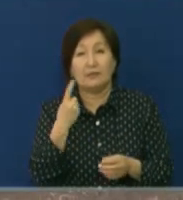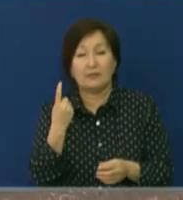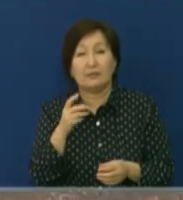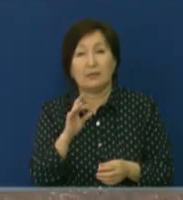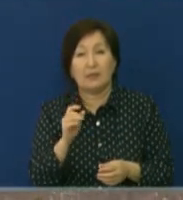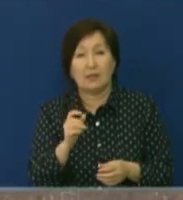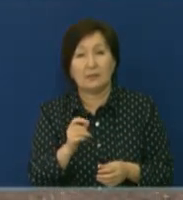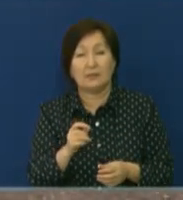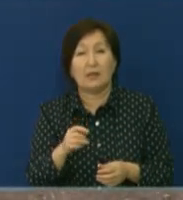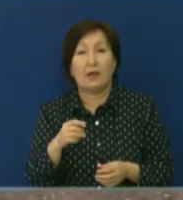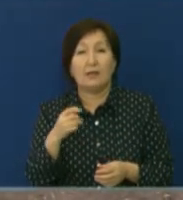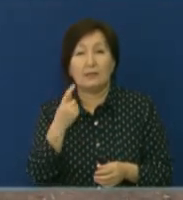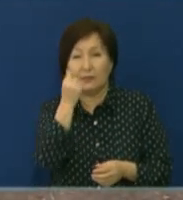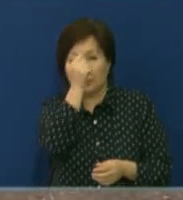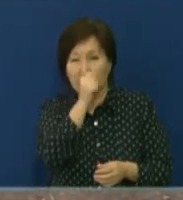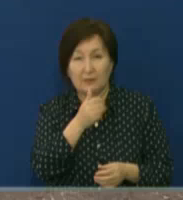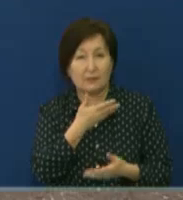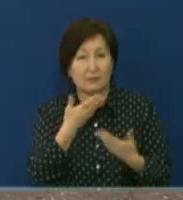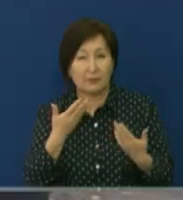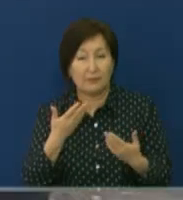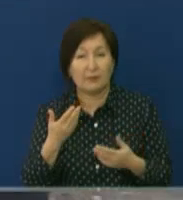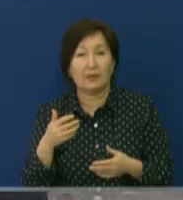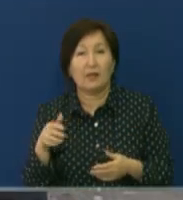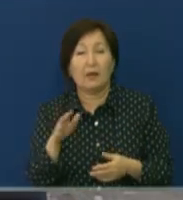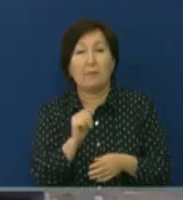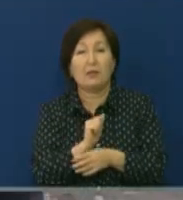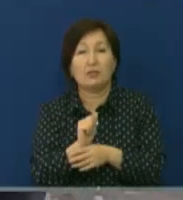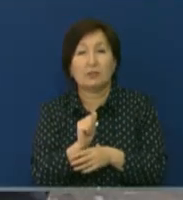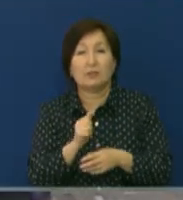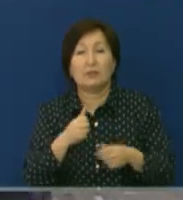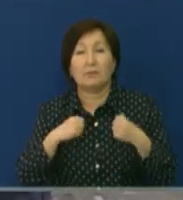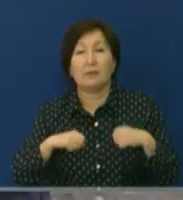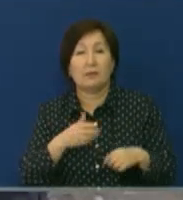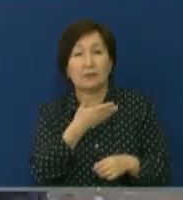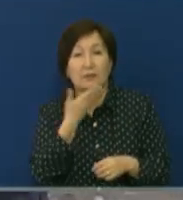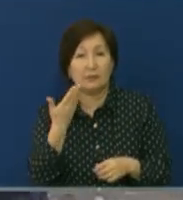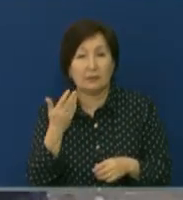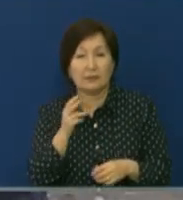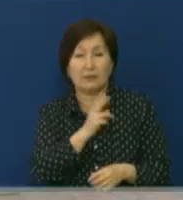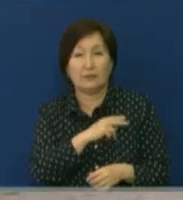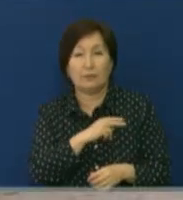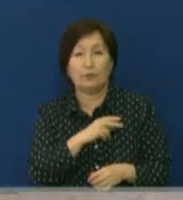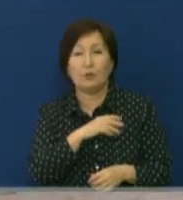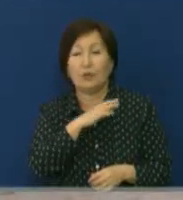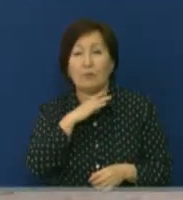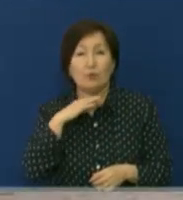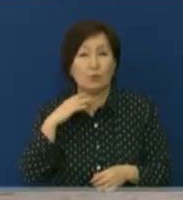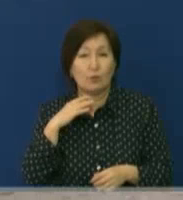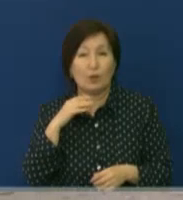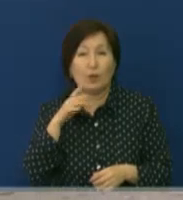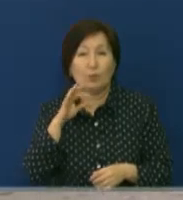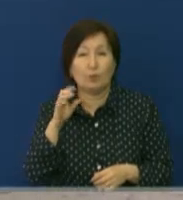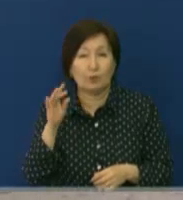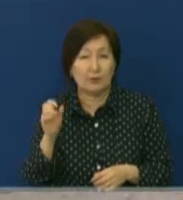мусор машины и трактора предприятия работают неаккуратно при погрузке большого количества мусора они повредили